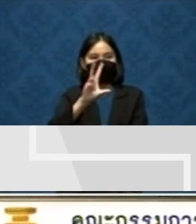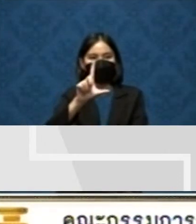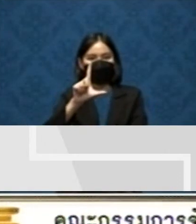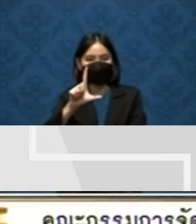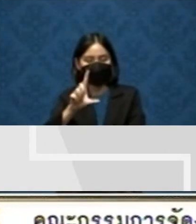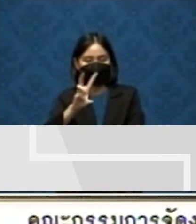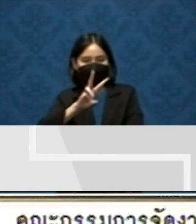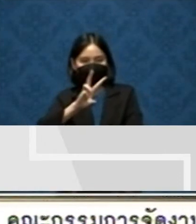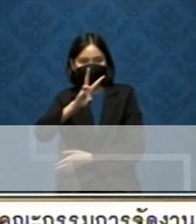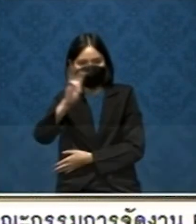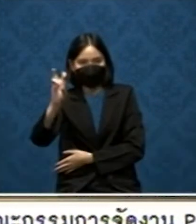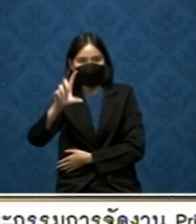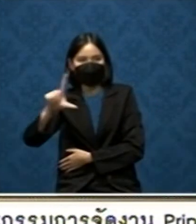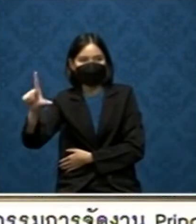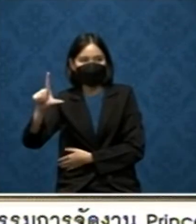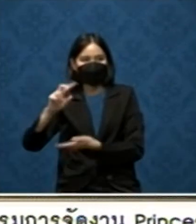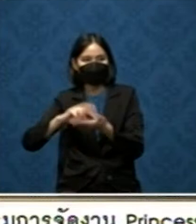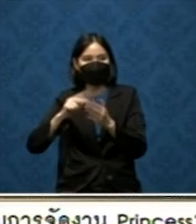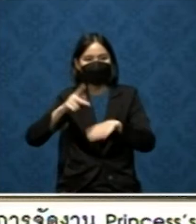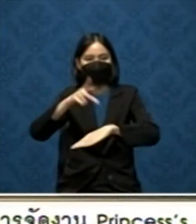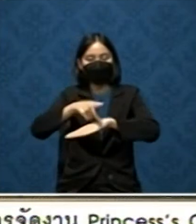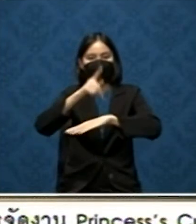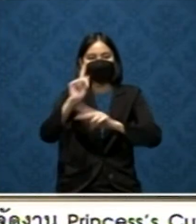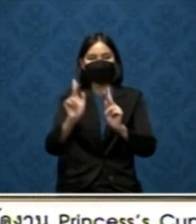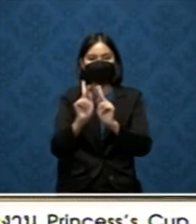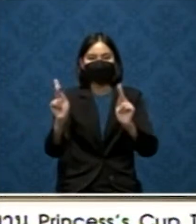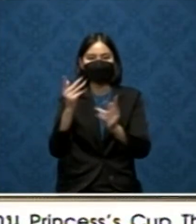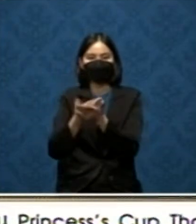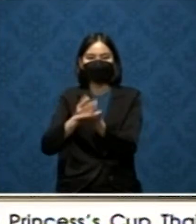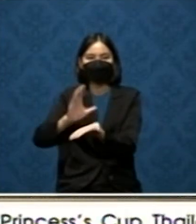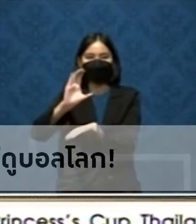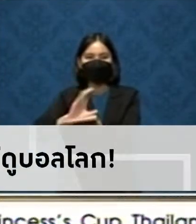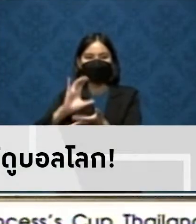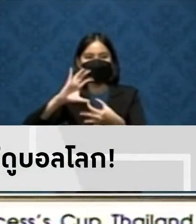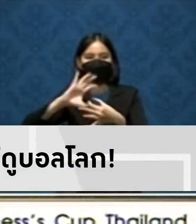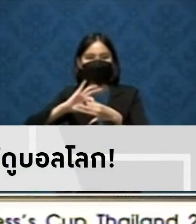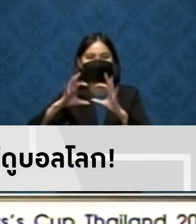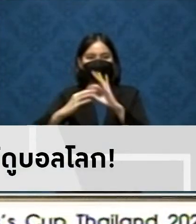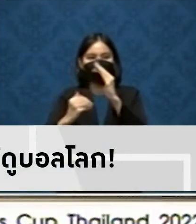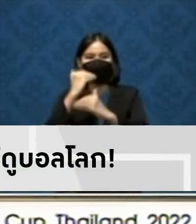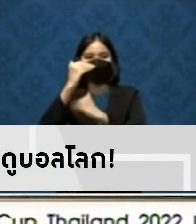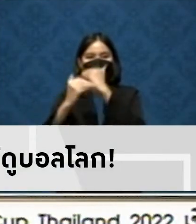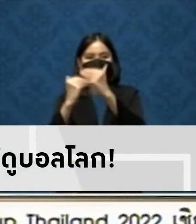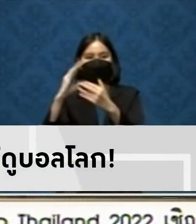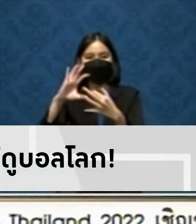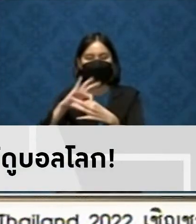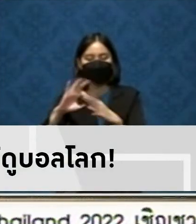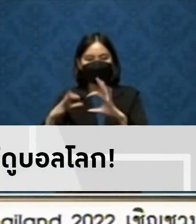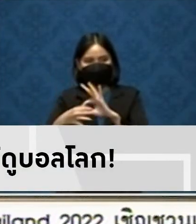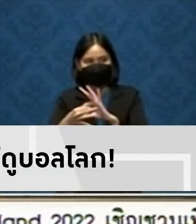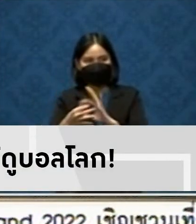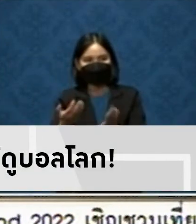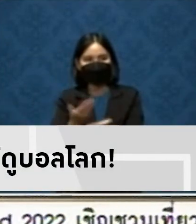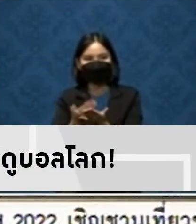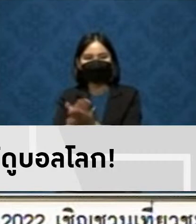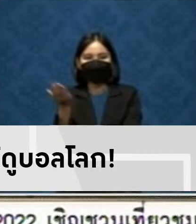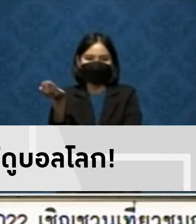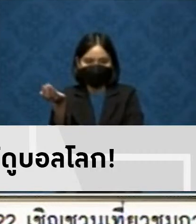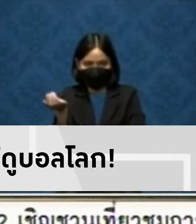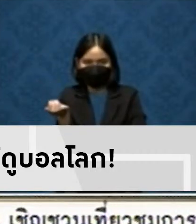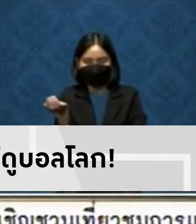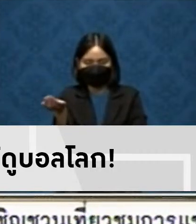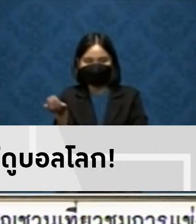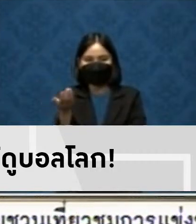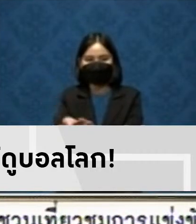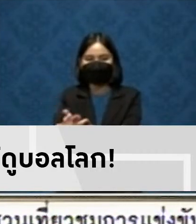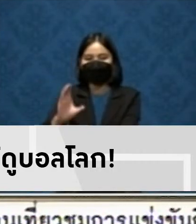ป็นเงินที่ท่านประธานคณะกรรมการกองทุนกีฬากองทุนพัฒนาการกีฬาไปยืมเข้ามาครับไปยืมเงินกองทุ